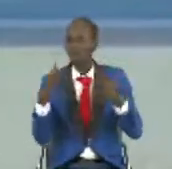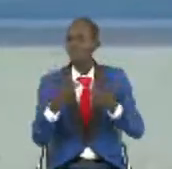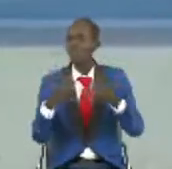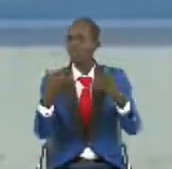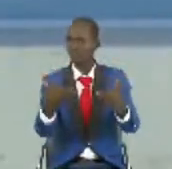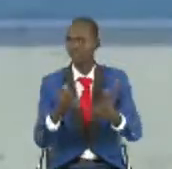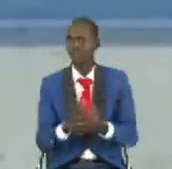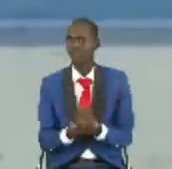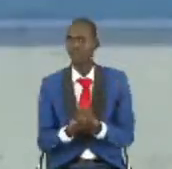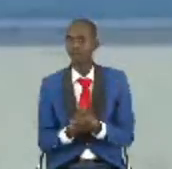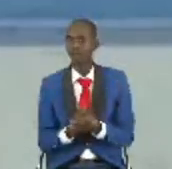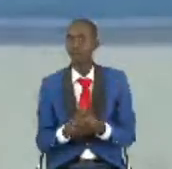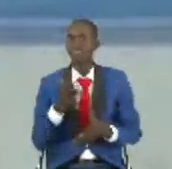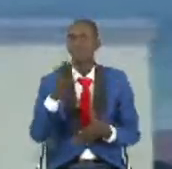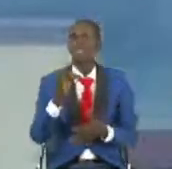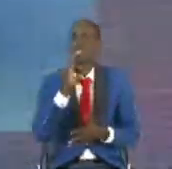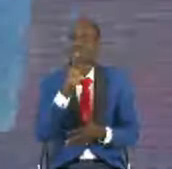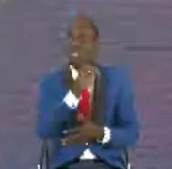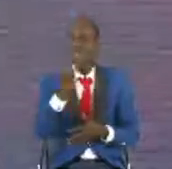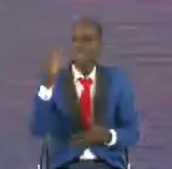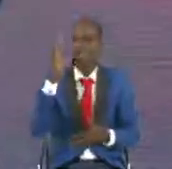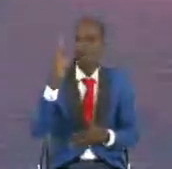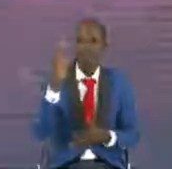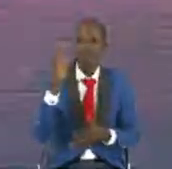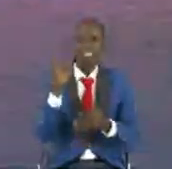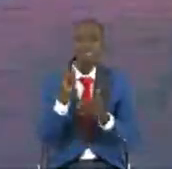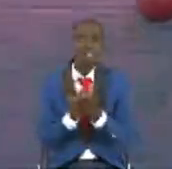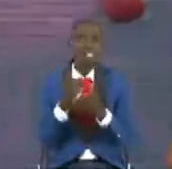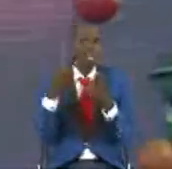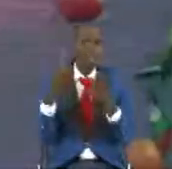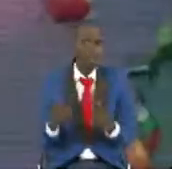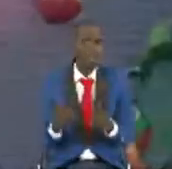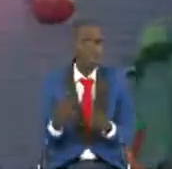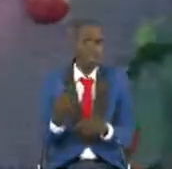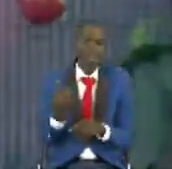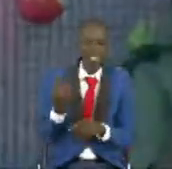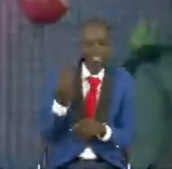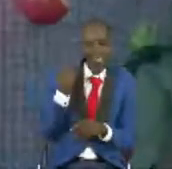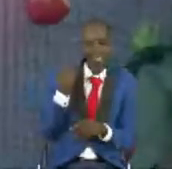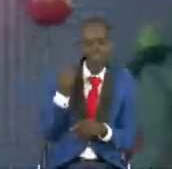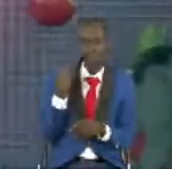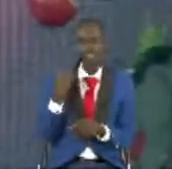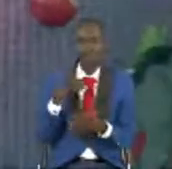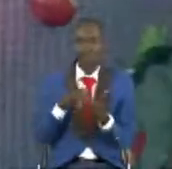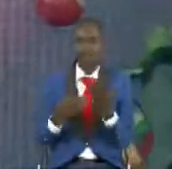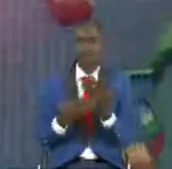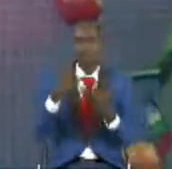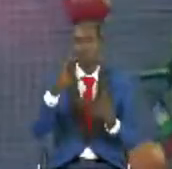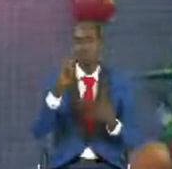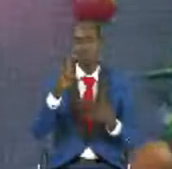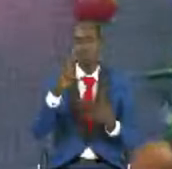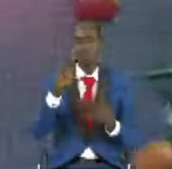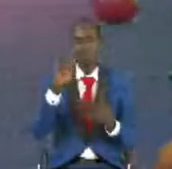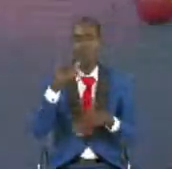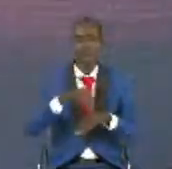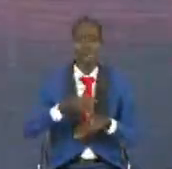maintenant, il y a un témoignage qui s'est produit en février passé à Taraba, dans l'état de